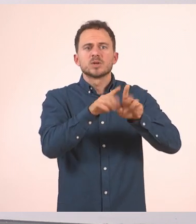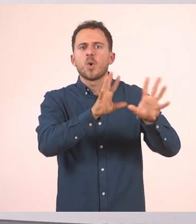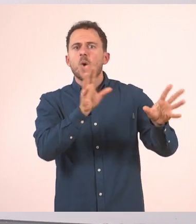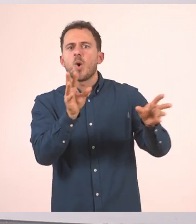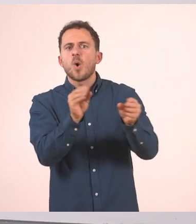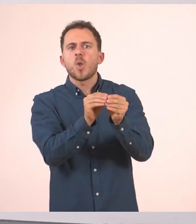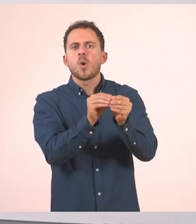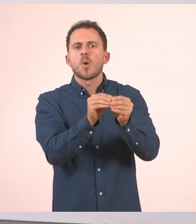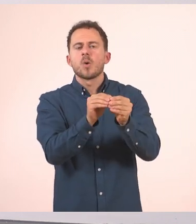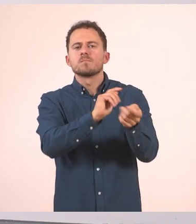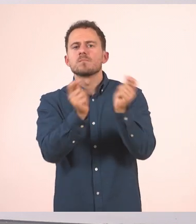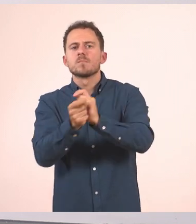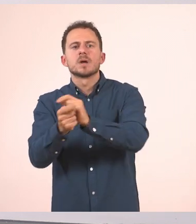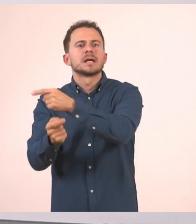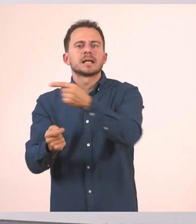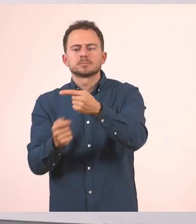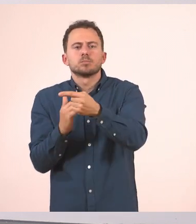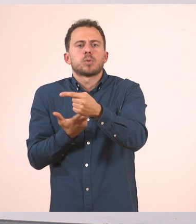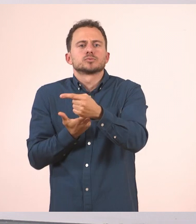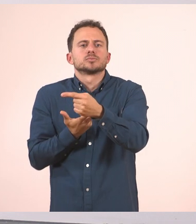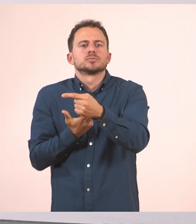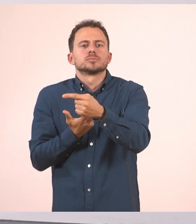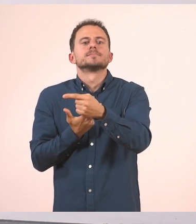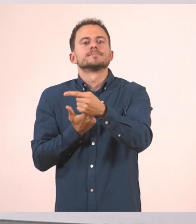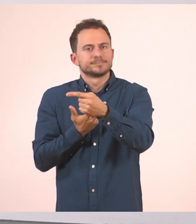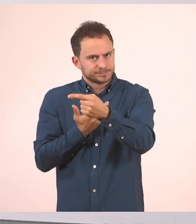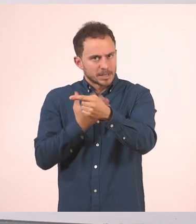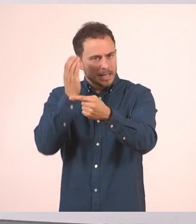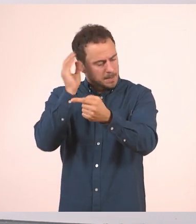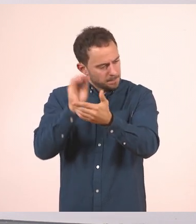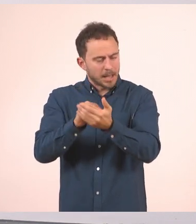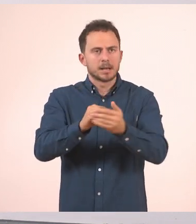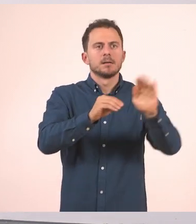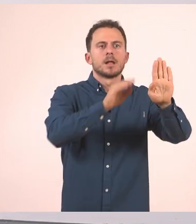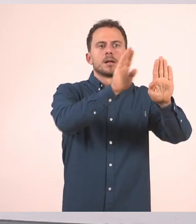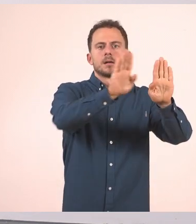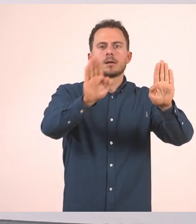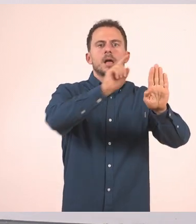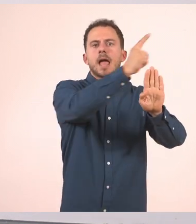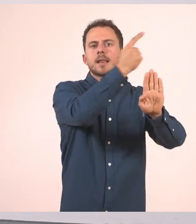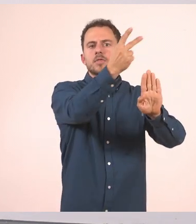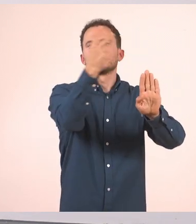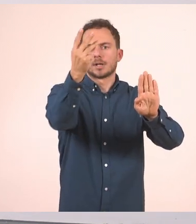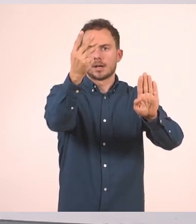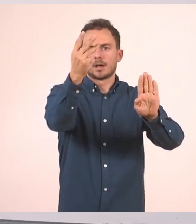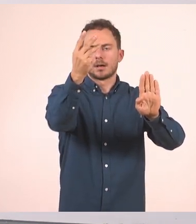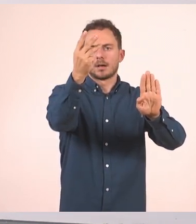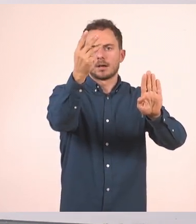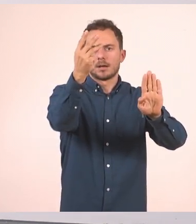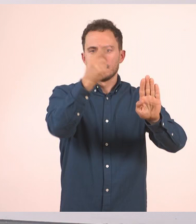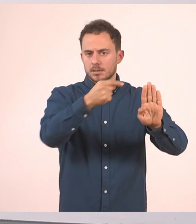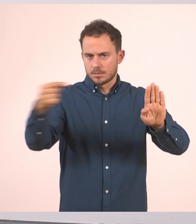Πώς θα το γράψουμε σαν κλάσμα? Είχαμε ένα, δύο, τρία κομμάτια. Τραβάμε πάλι την κλασματική μας